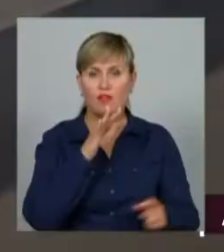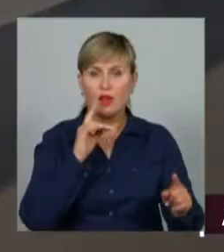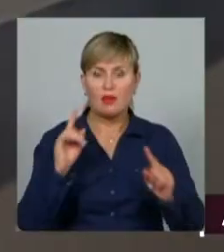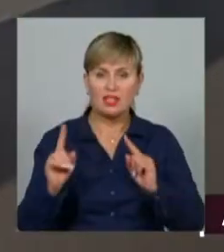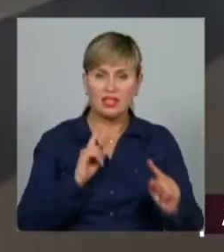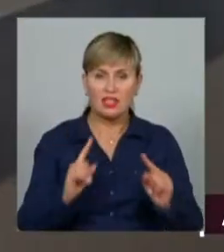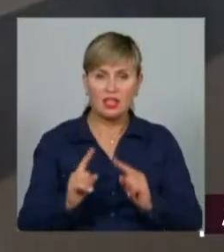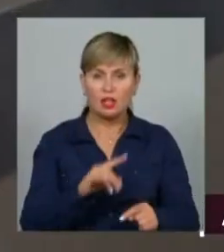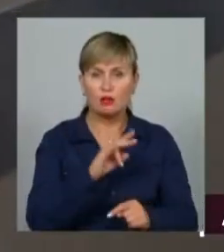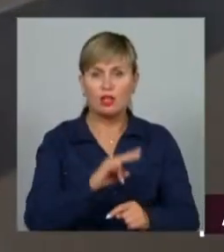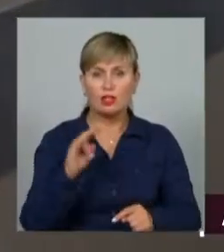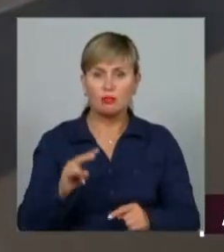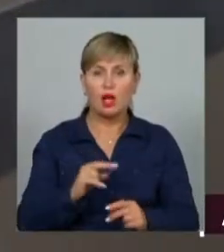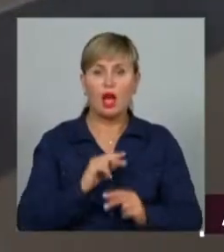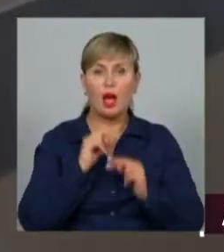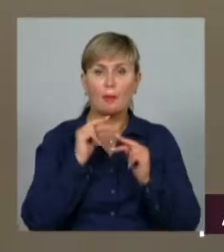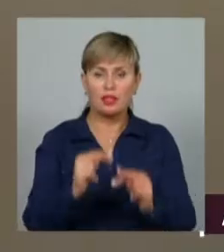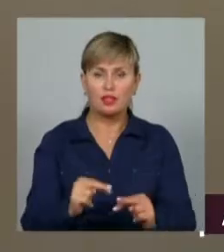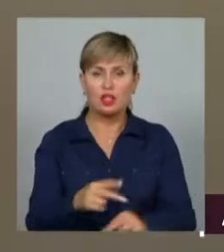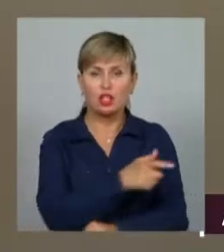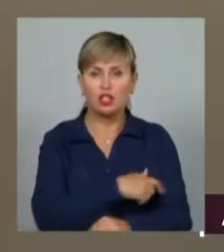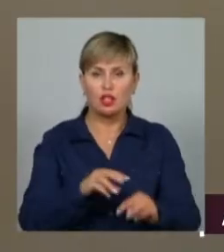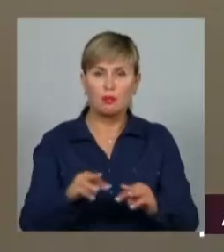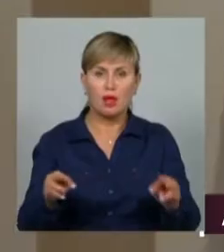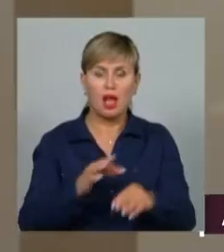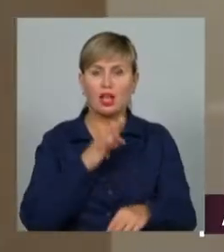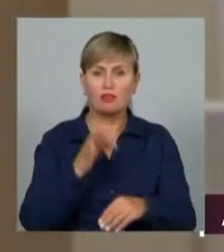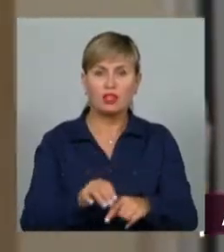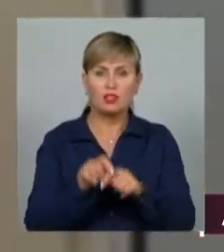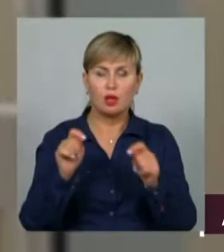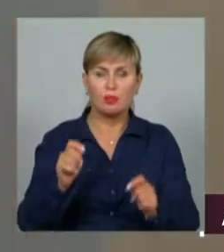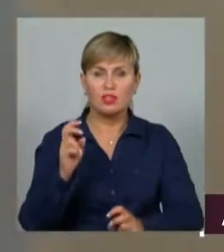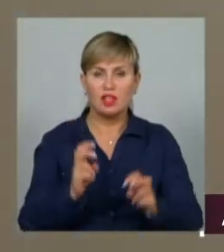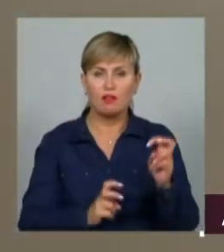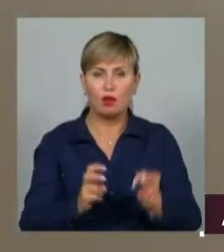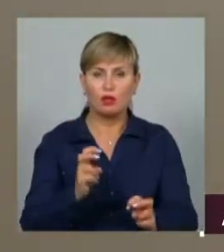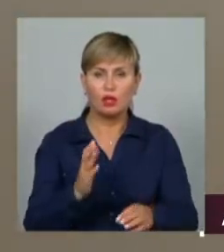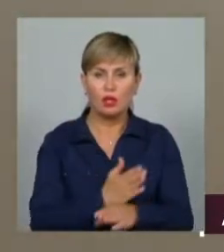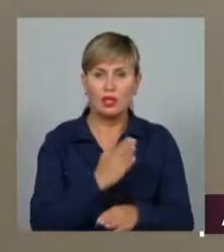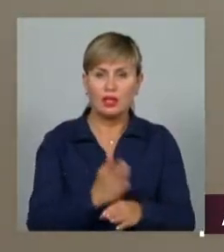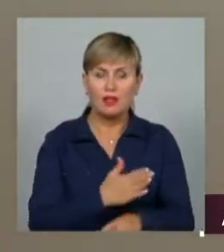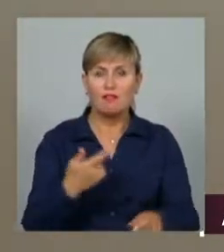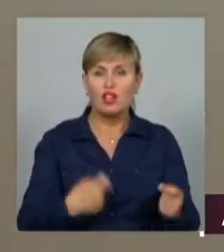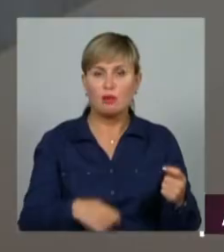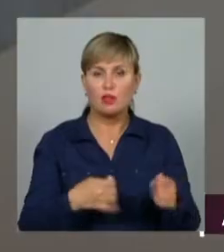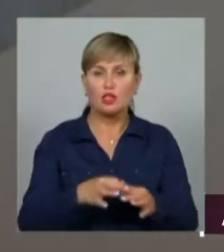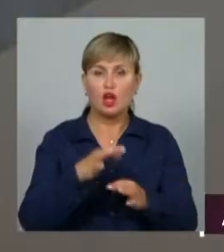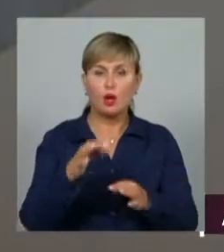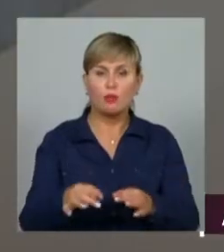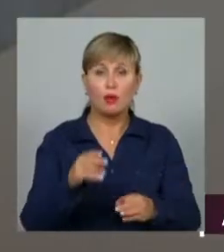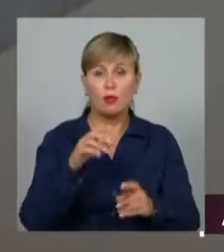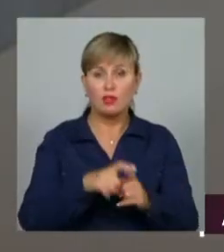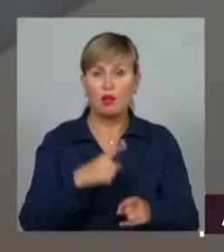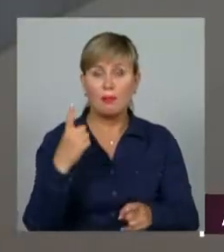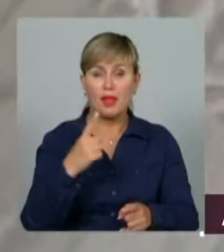Нурлан Нигматуллин обратился и к членам правительства, отвечающим за запуск завода по производству отечественной вакцины в Жамбылской области. По словам